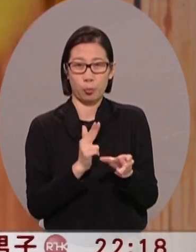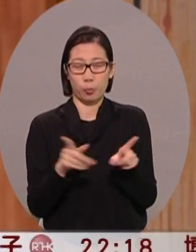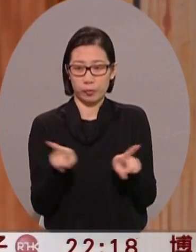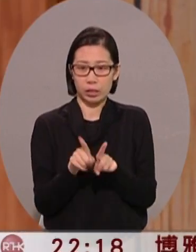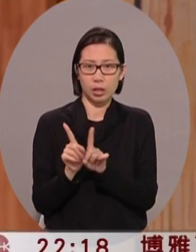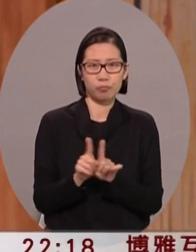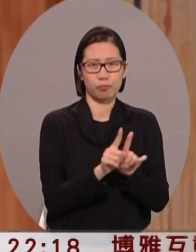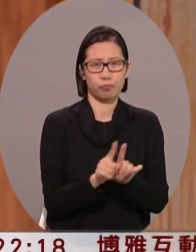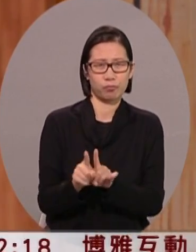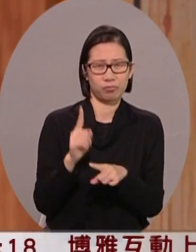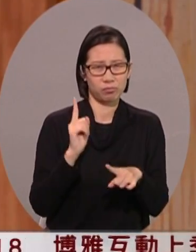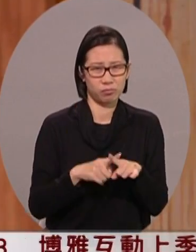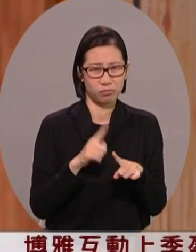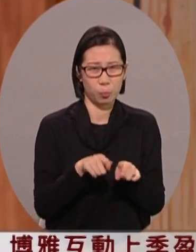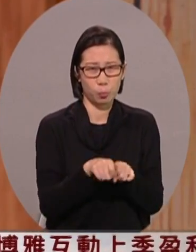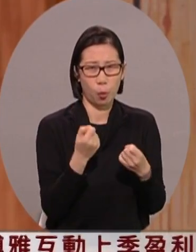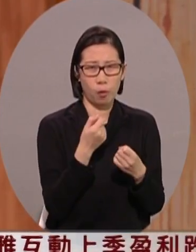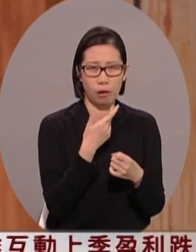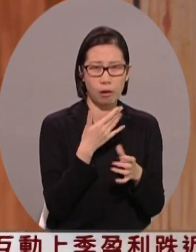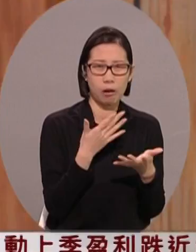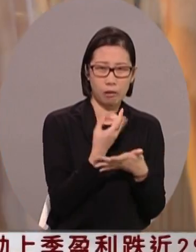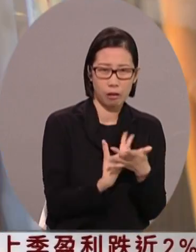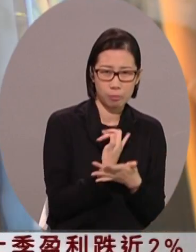算唔算破咗释戒呢？